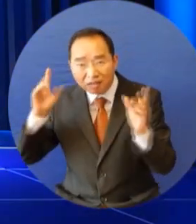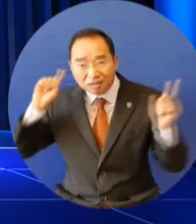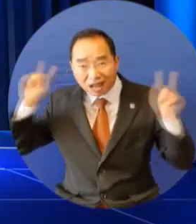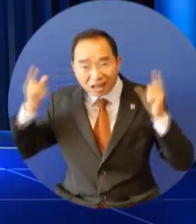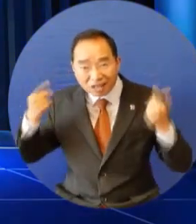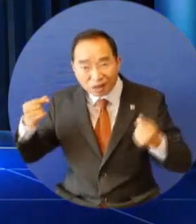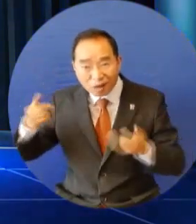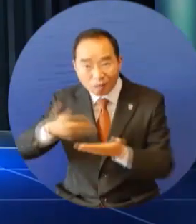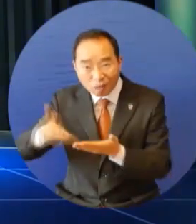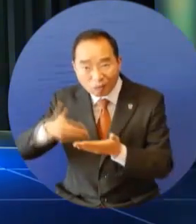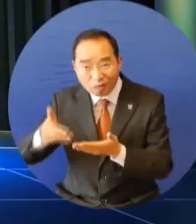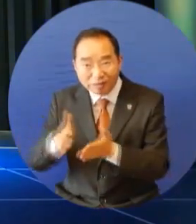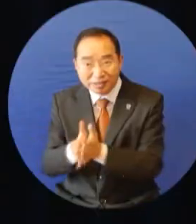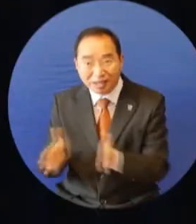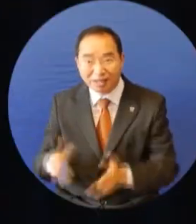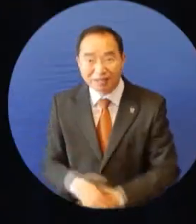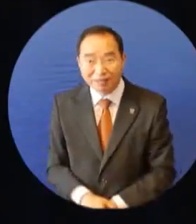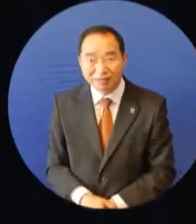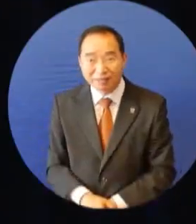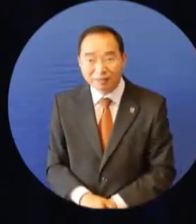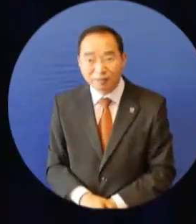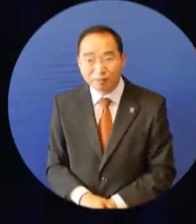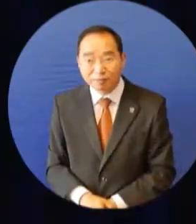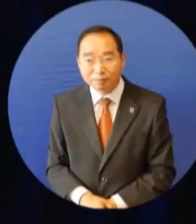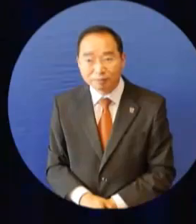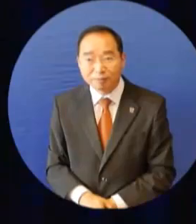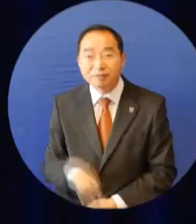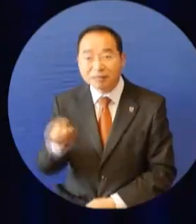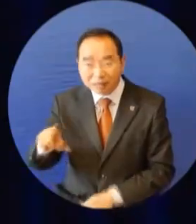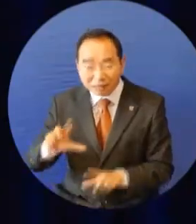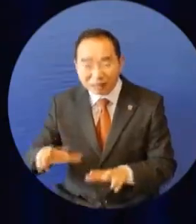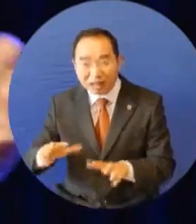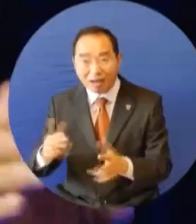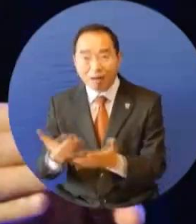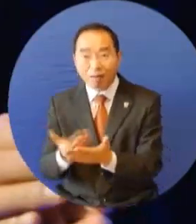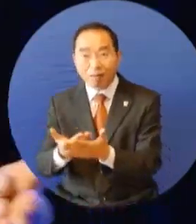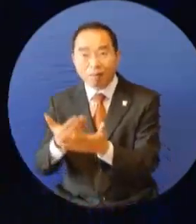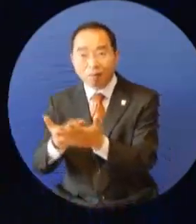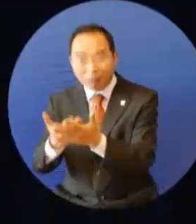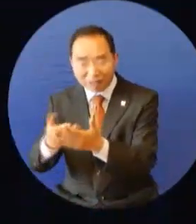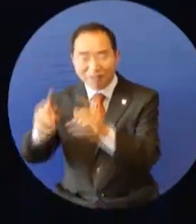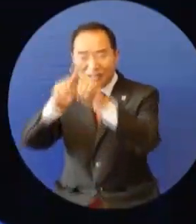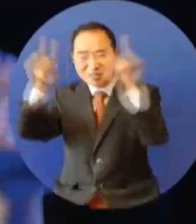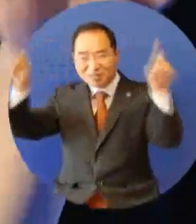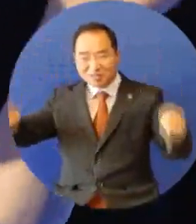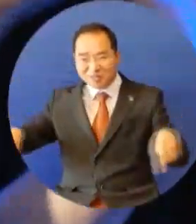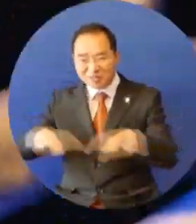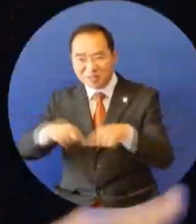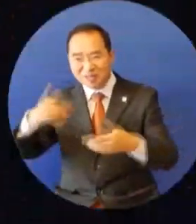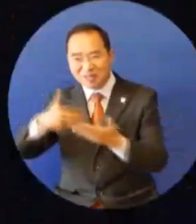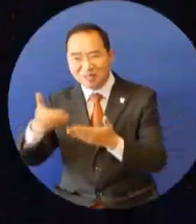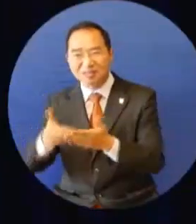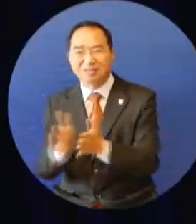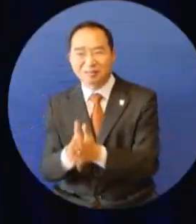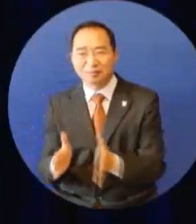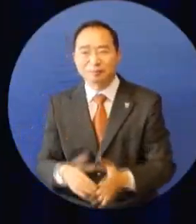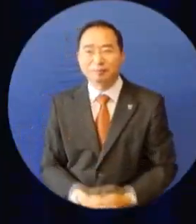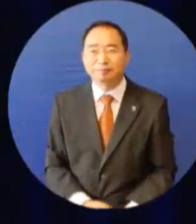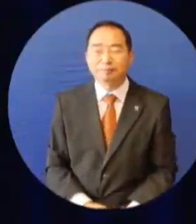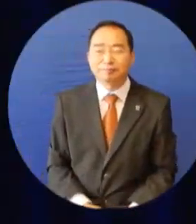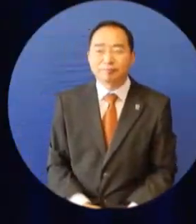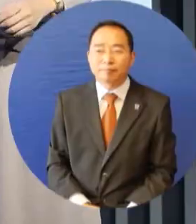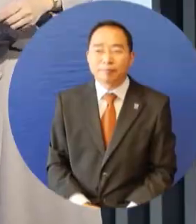것처럼 그렇게 시작을 했어요. 그게 이제 진화해서 네. 이렇게 캔버스로도 가고 막 이렇게